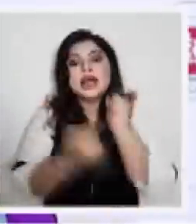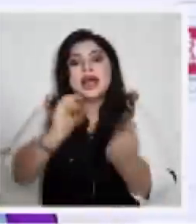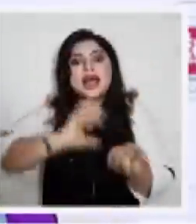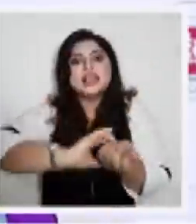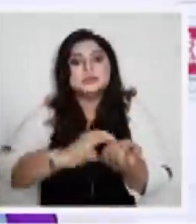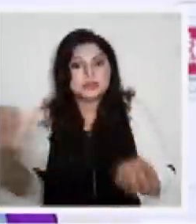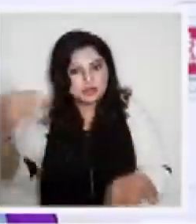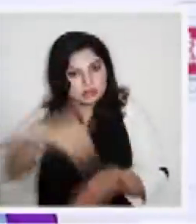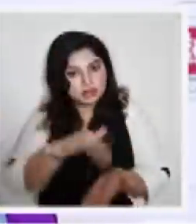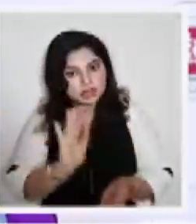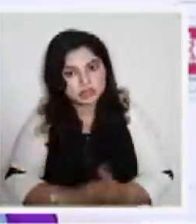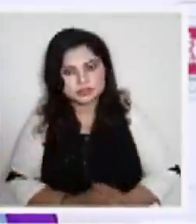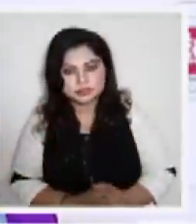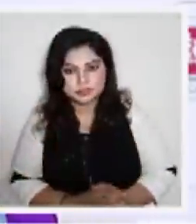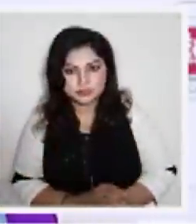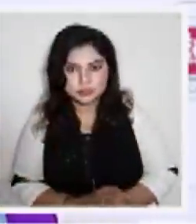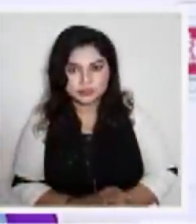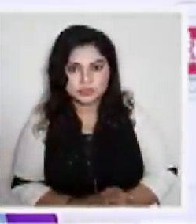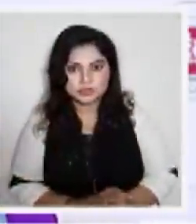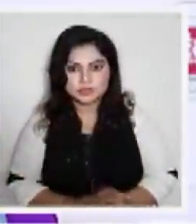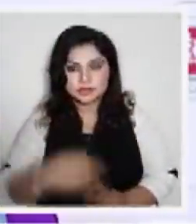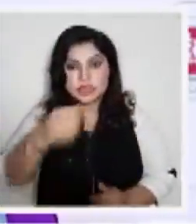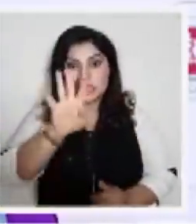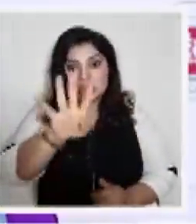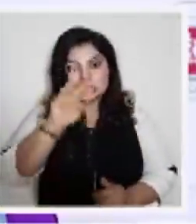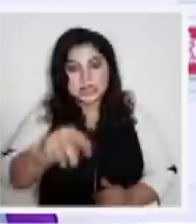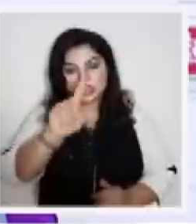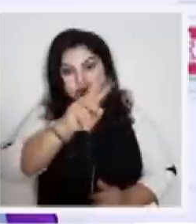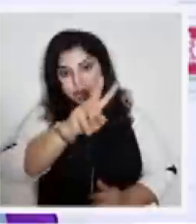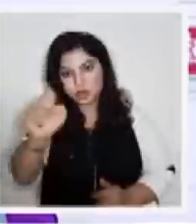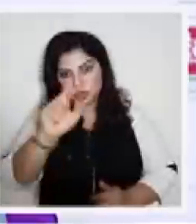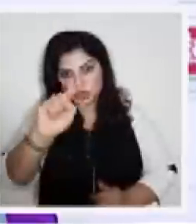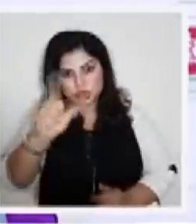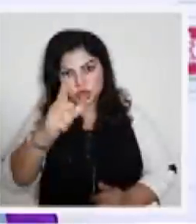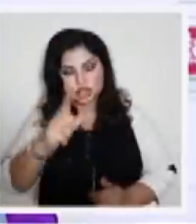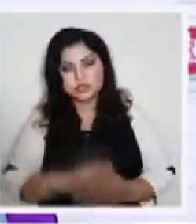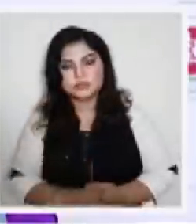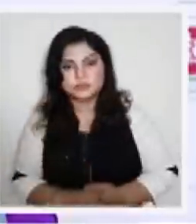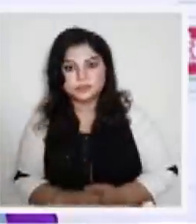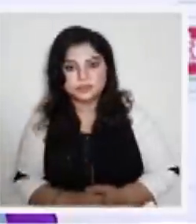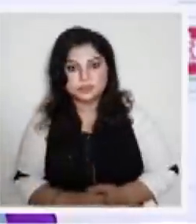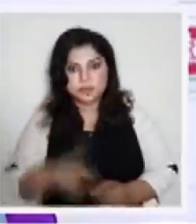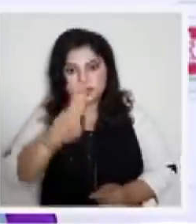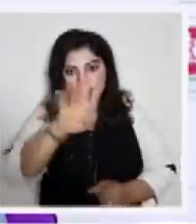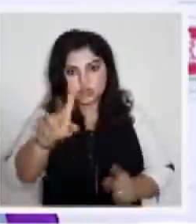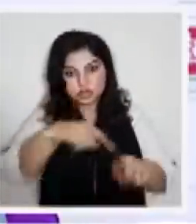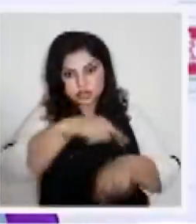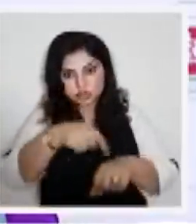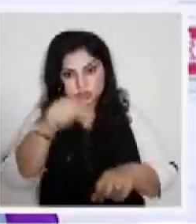16,467 জন। 24 ঘন্টায় আরও প্রশিক্ষণ নিয়েছেন 6 জন, বর্তমানে স্বেচ্ছাসেবী ভিত্তিতে সেবা দিয়ে